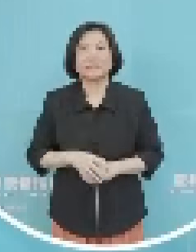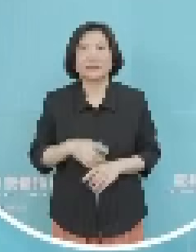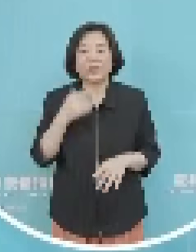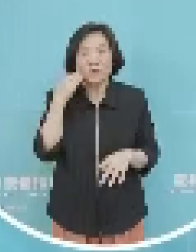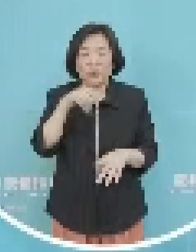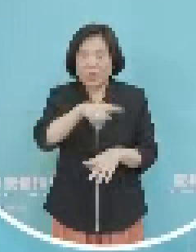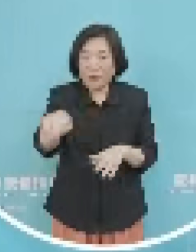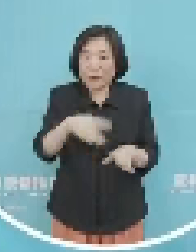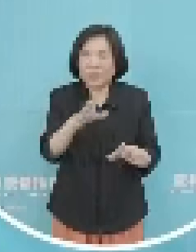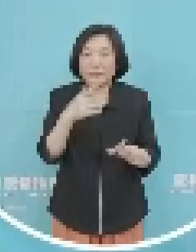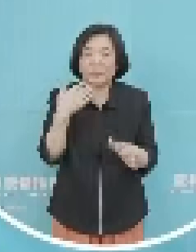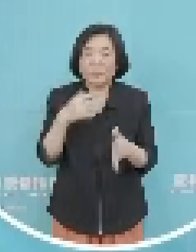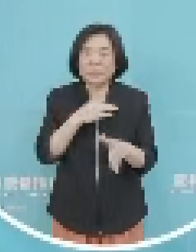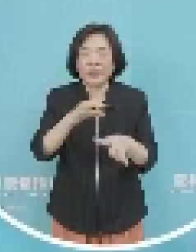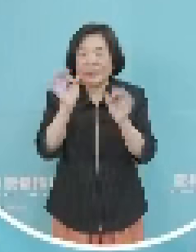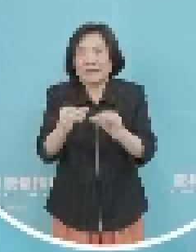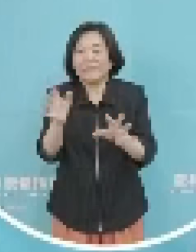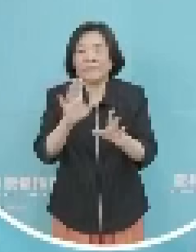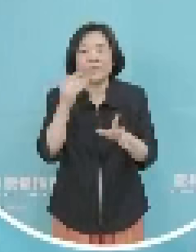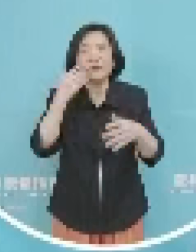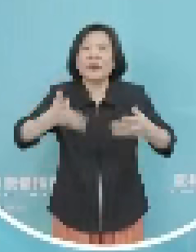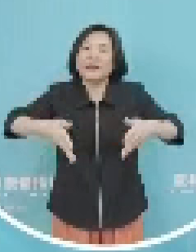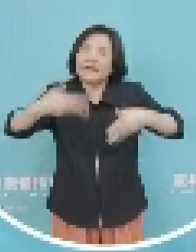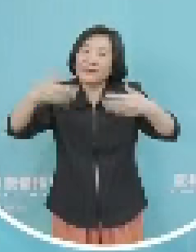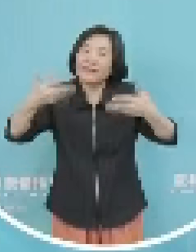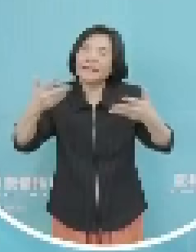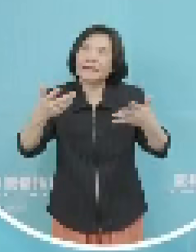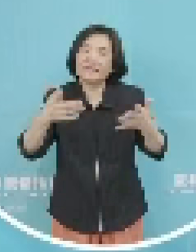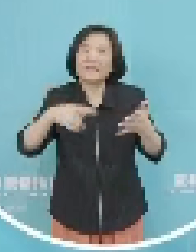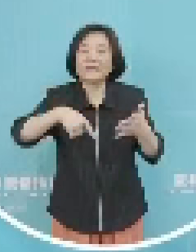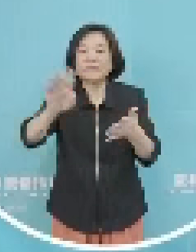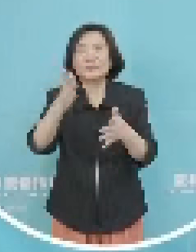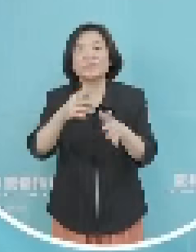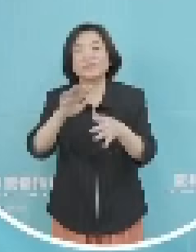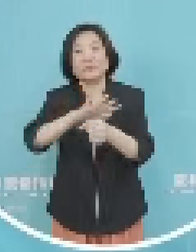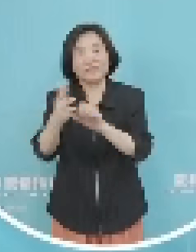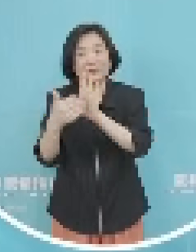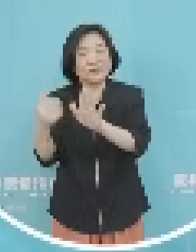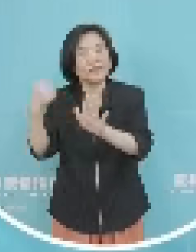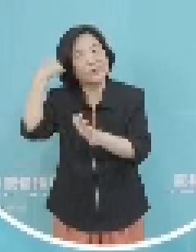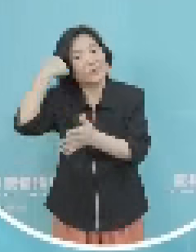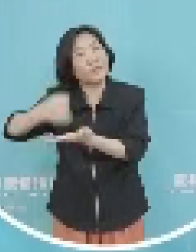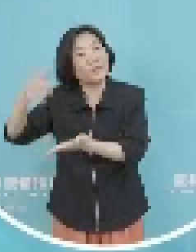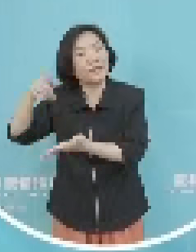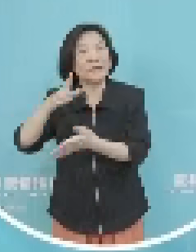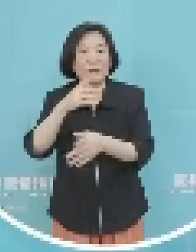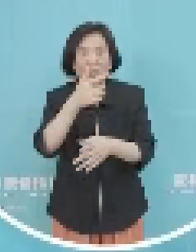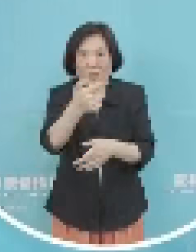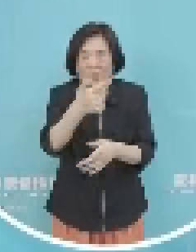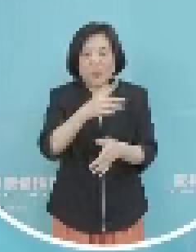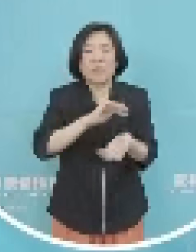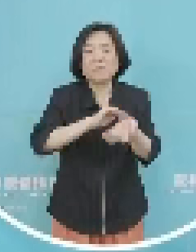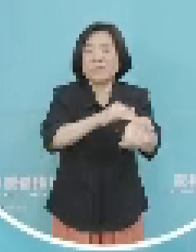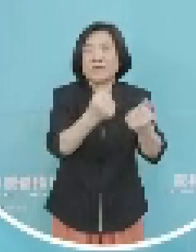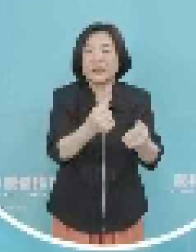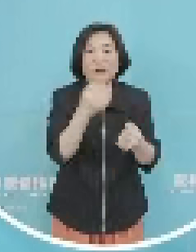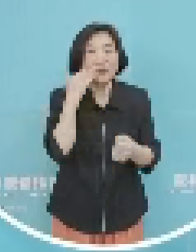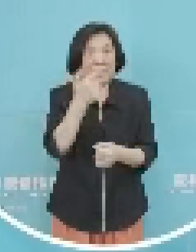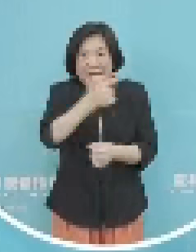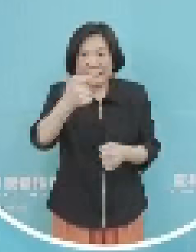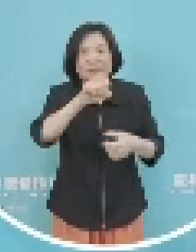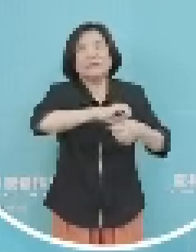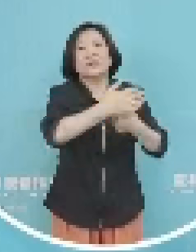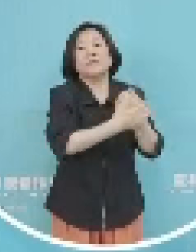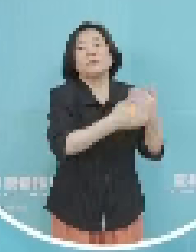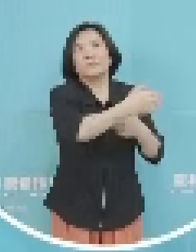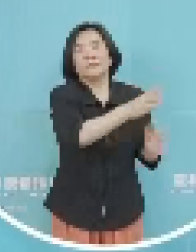有效的运用，你这样哦，就是说轻症的住防疫旅馆，那比较重症的才去住医院，那真的很严重才是住加护病